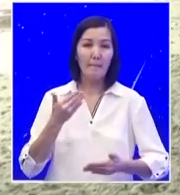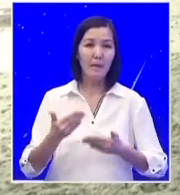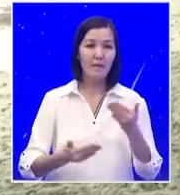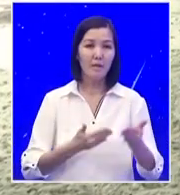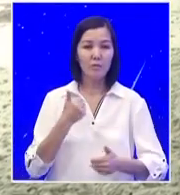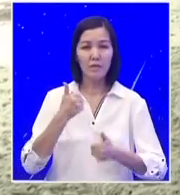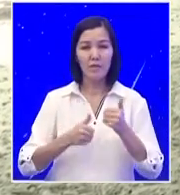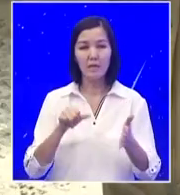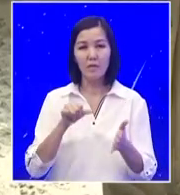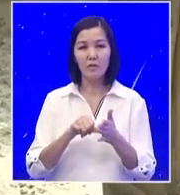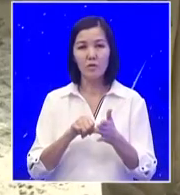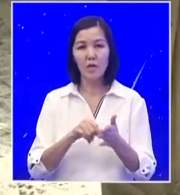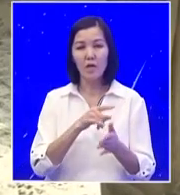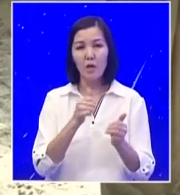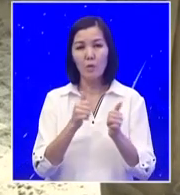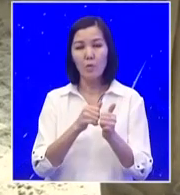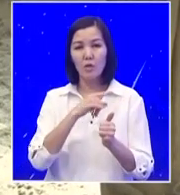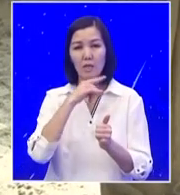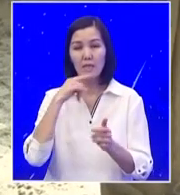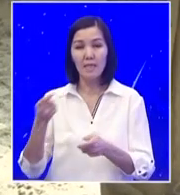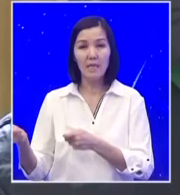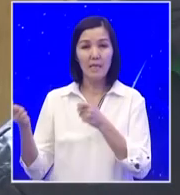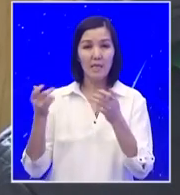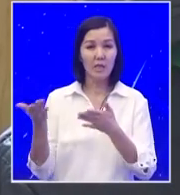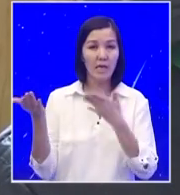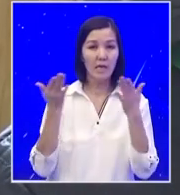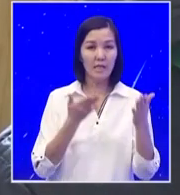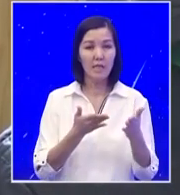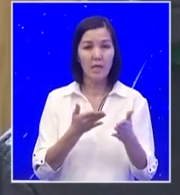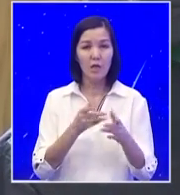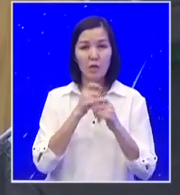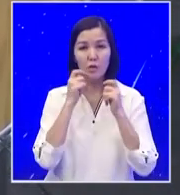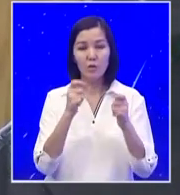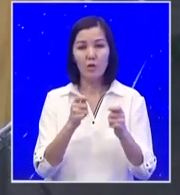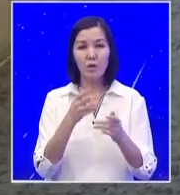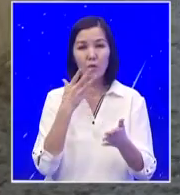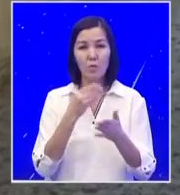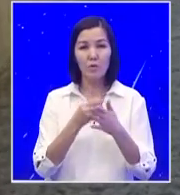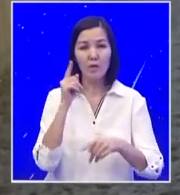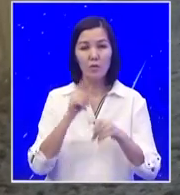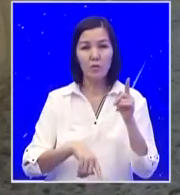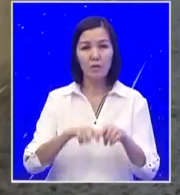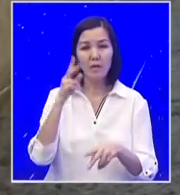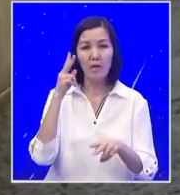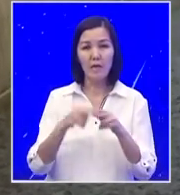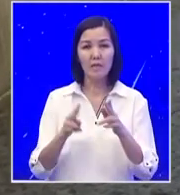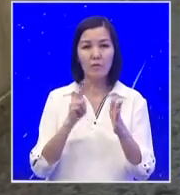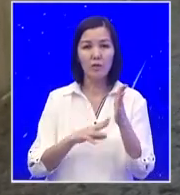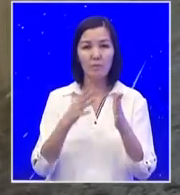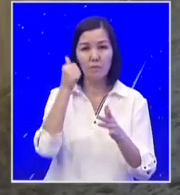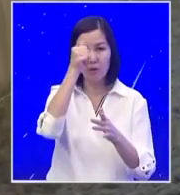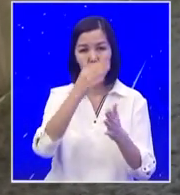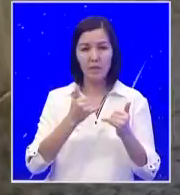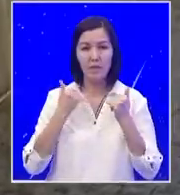сайысқа түсіп, төрешілер көрші Ресей еліне шақыртылған, ал жүлдегерлер отан соғыс аяқталуының 75 жылдығына орай